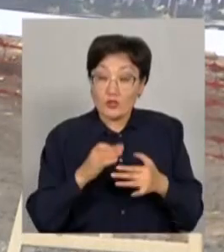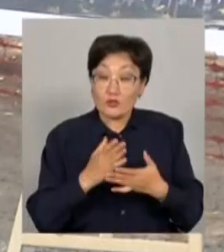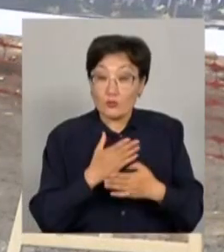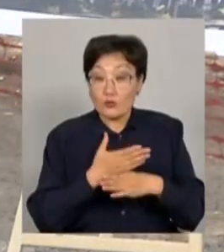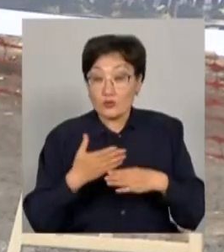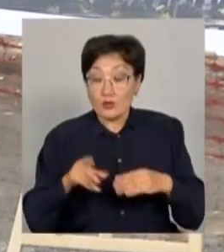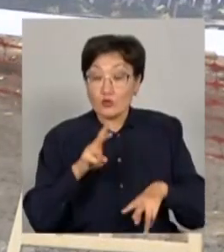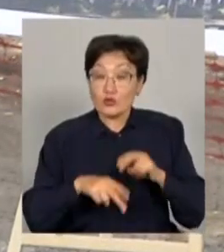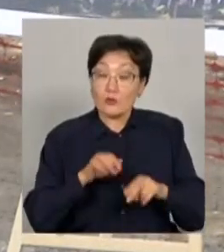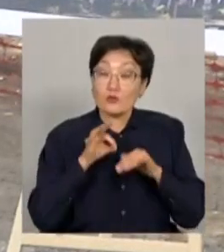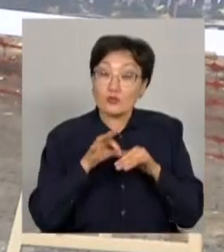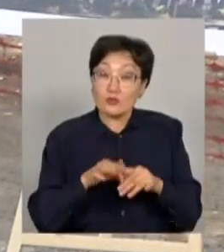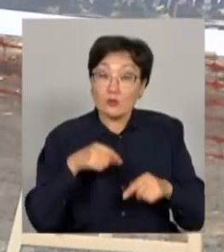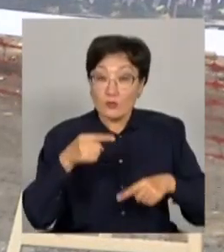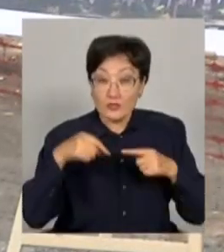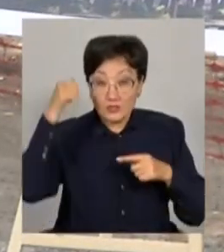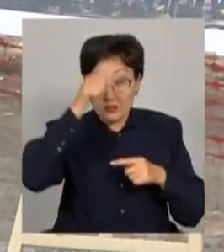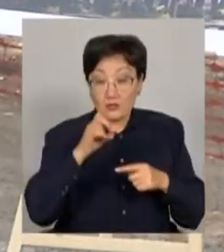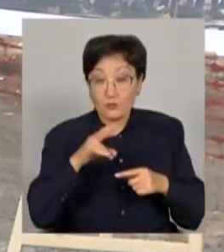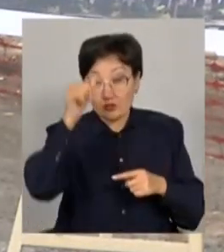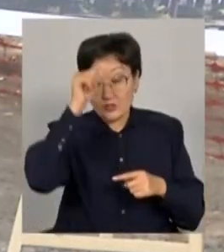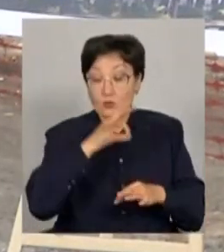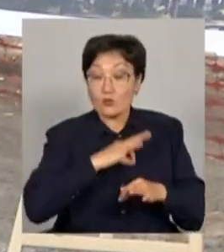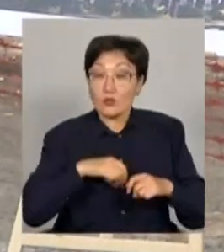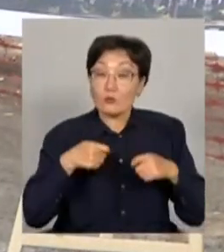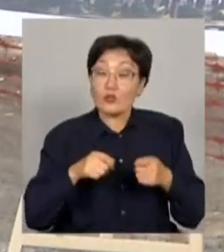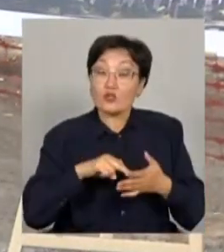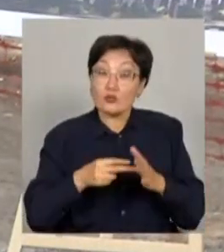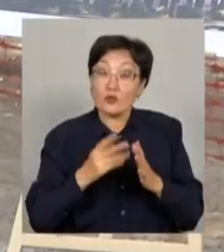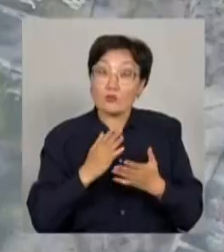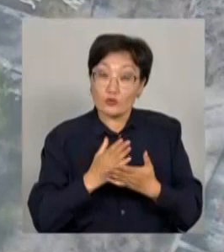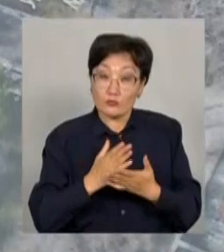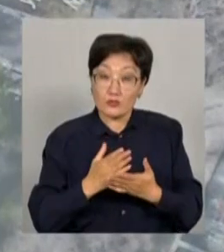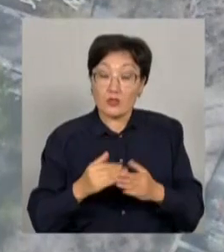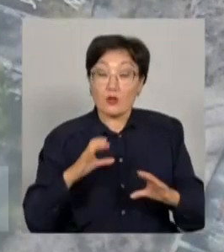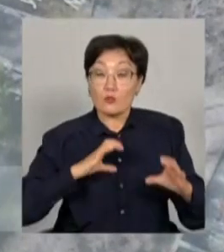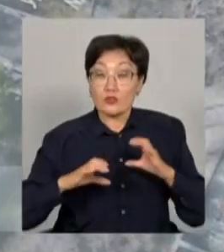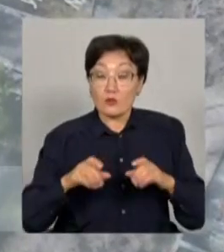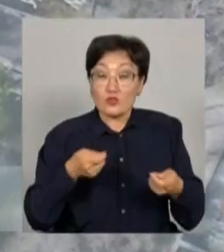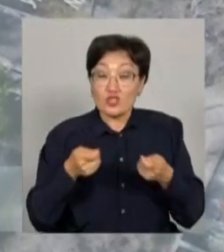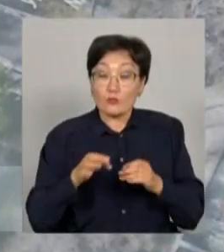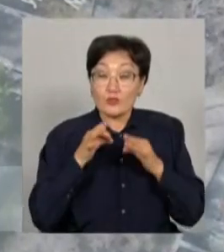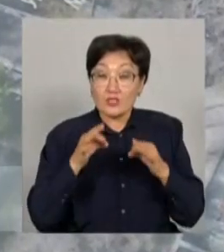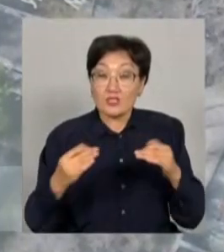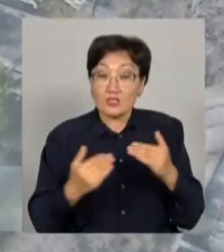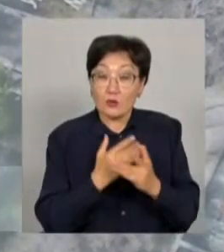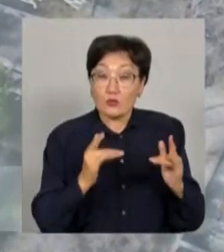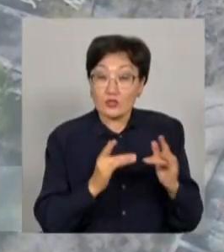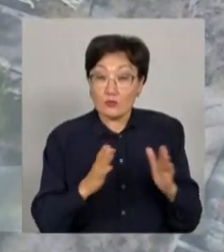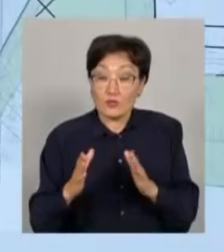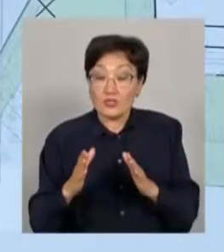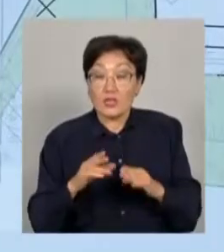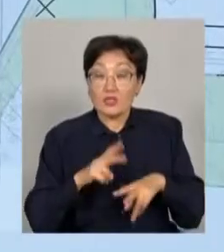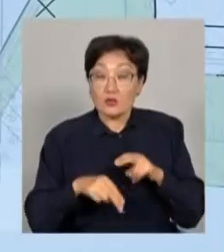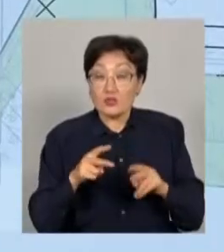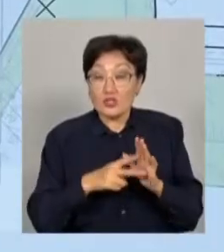Содан кейін құрылысын жүргіземіз. Келесі жылдың қараша айында қолданысқа беруді жоспарлап отырмыз. Университет президентінің сөзінше жаңа жатақхананы салуға